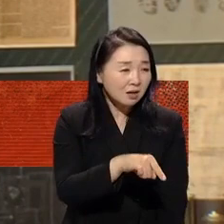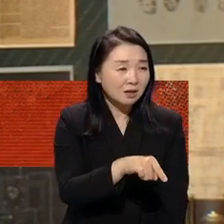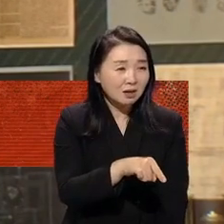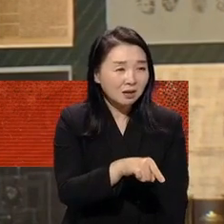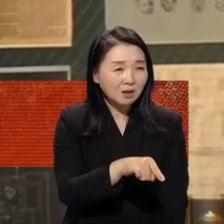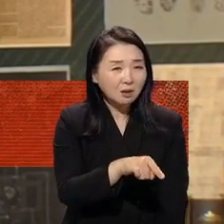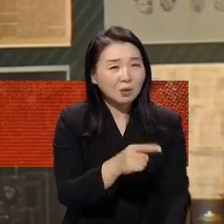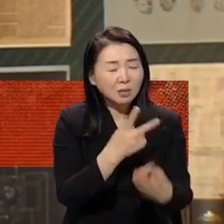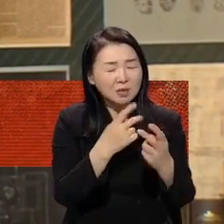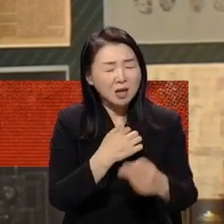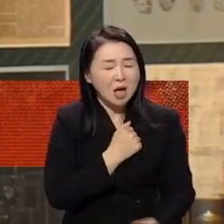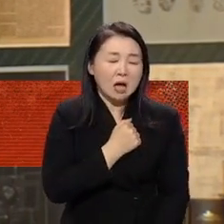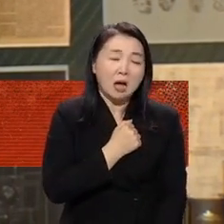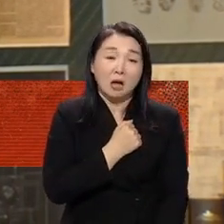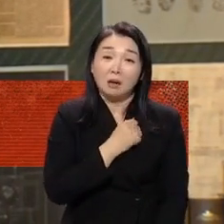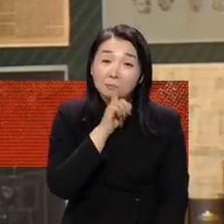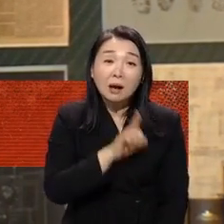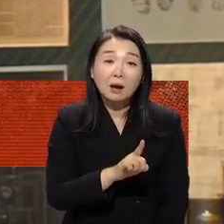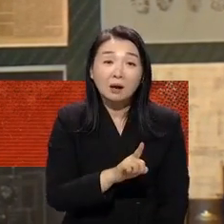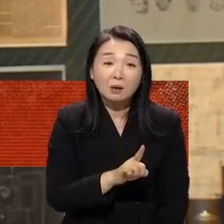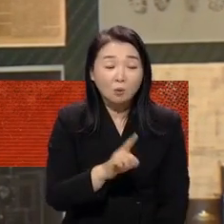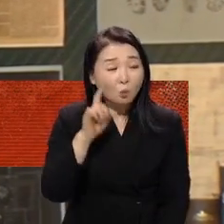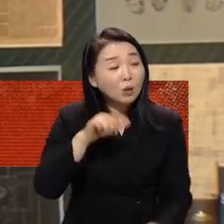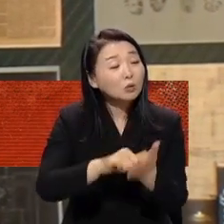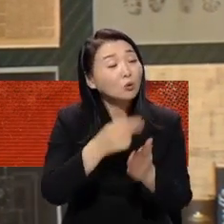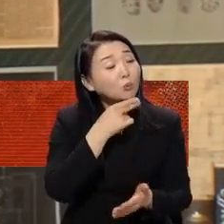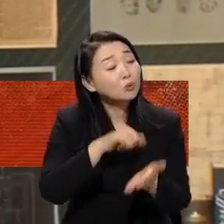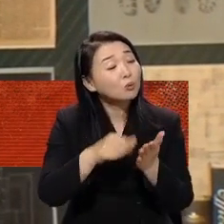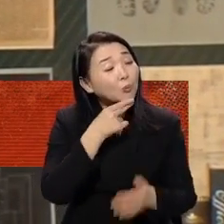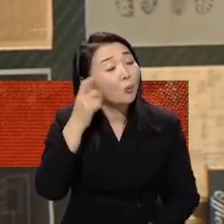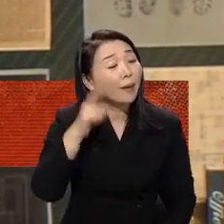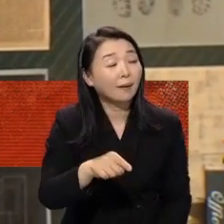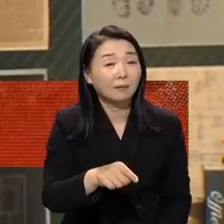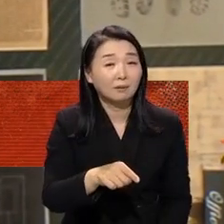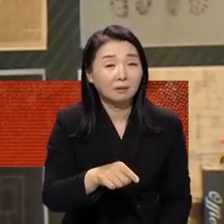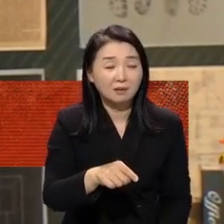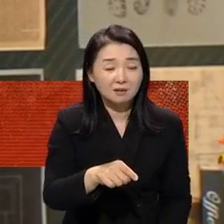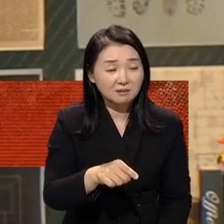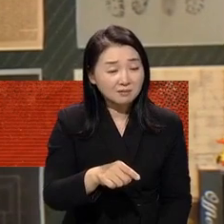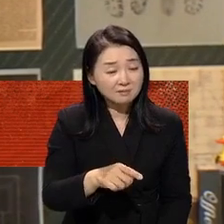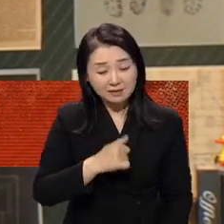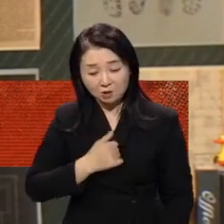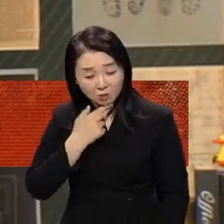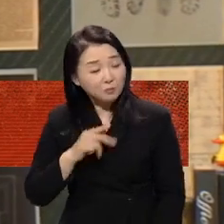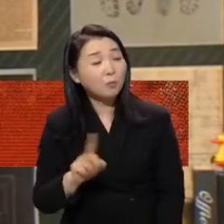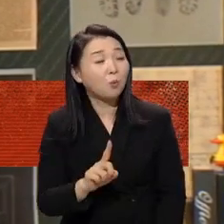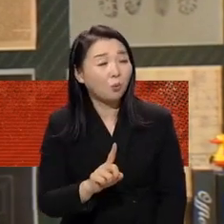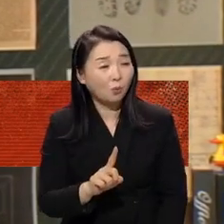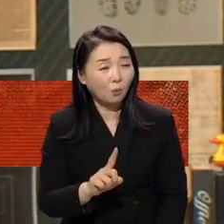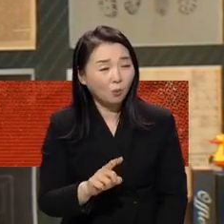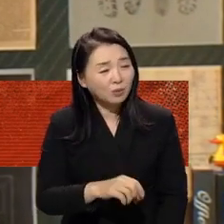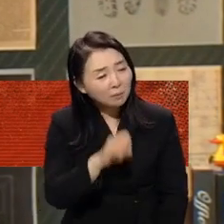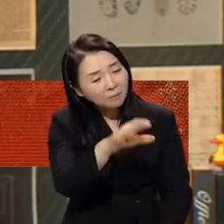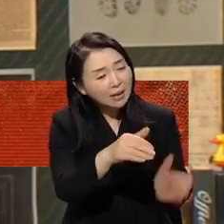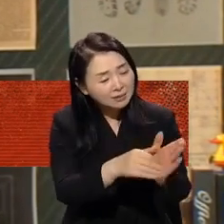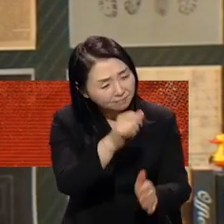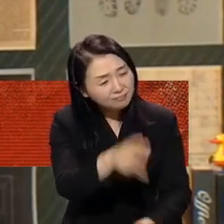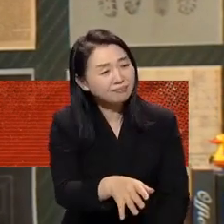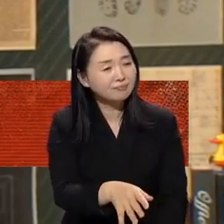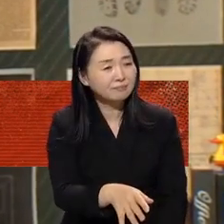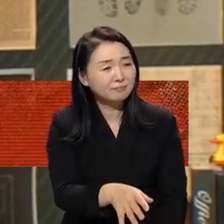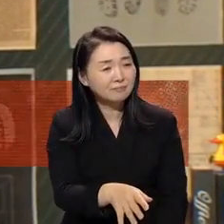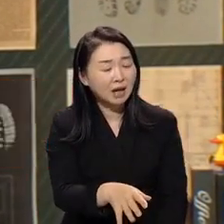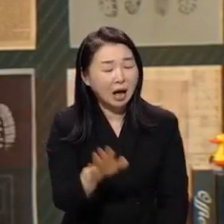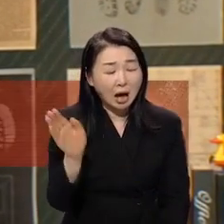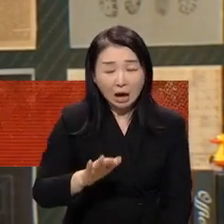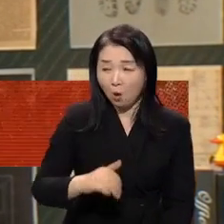가지 숨이 헉하고 막힌다며 근데 왜 안 지워 왜 안 지워 나 뭐 자전 신도 없는 줄 아니 내가 한번 얘기했으면 아이고이